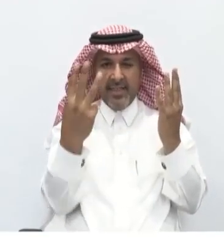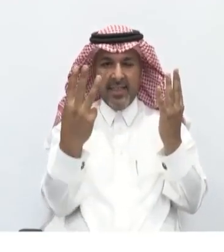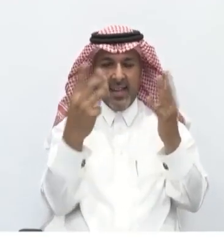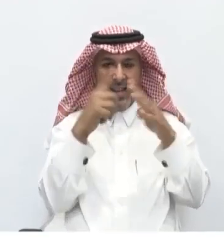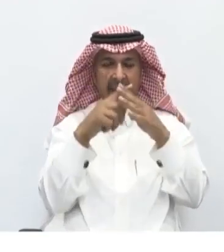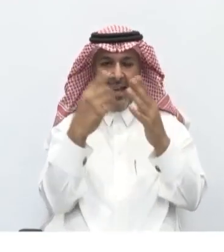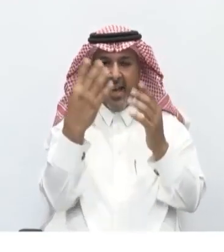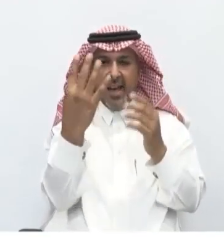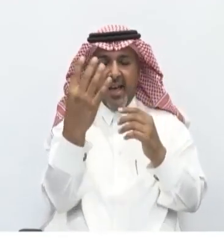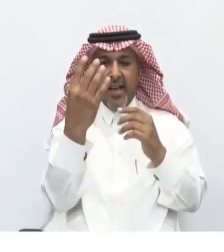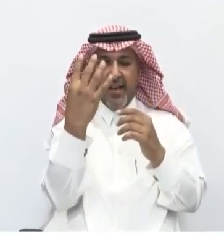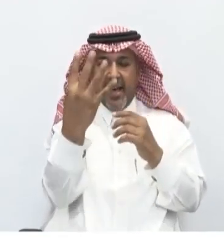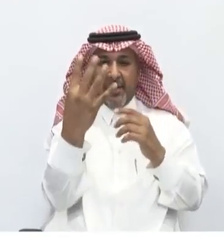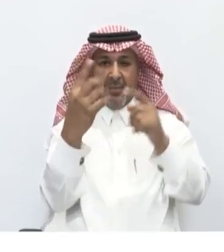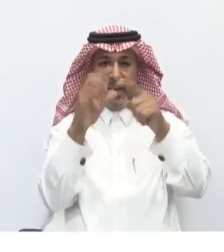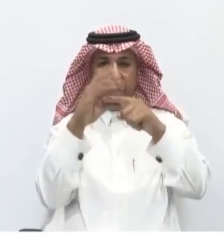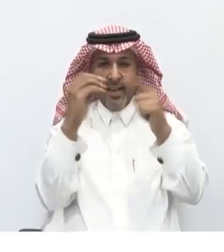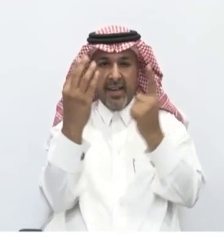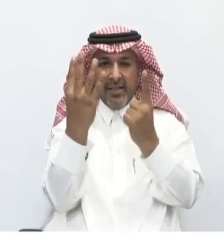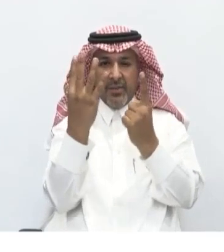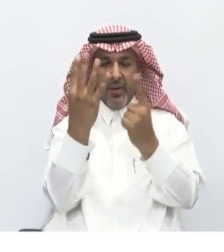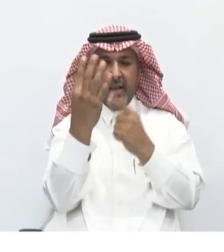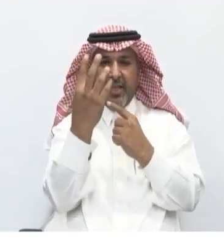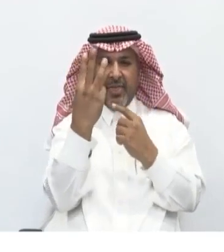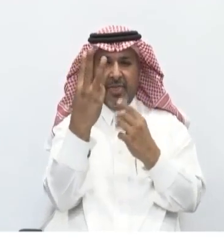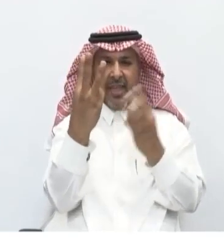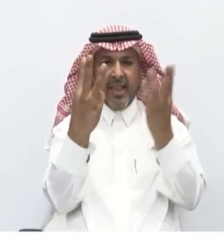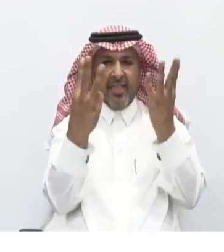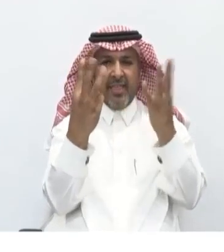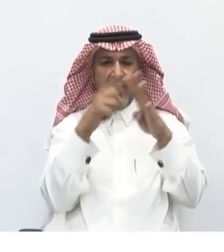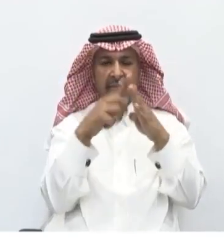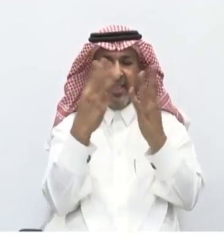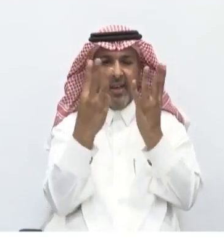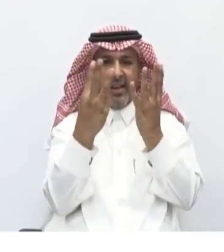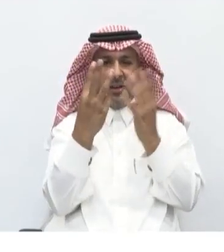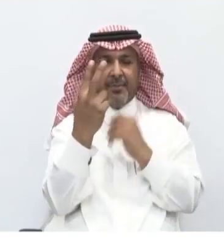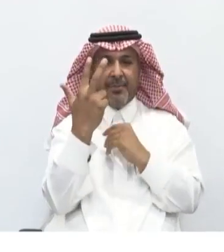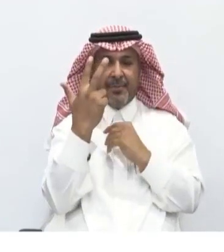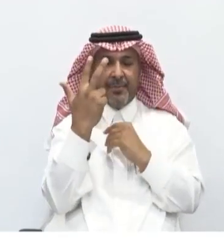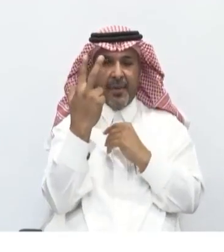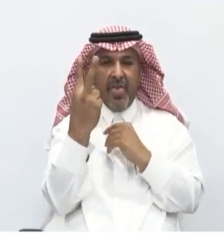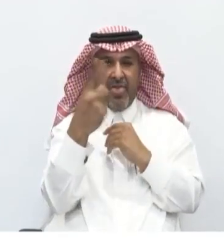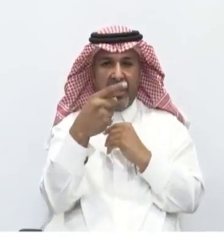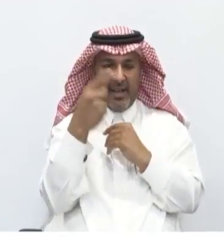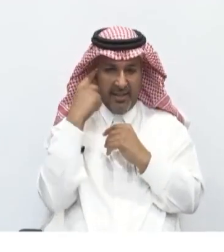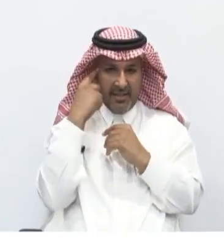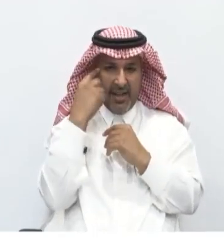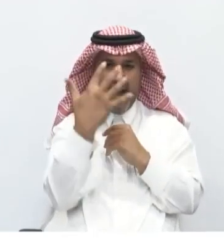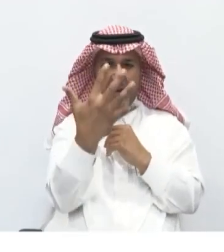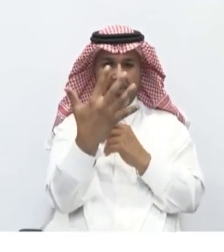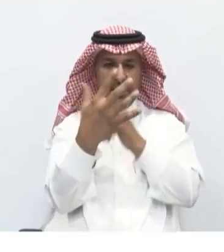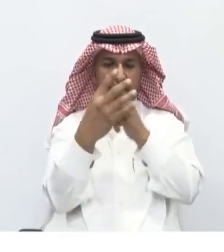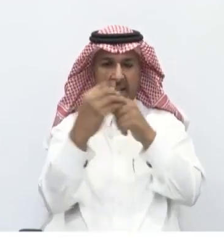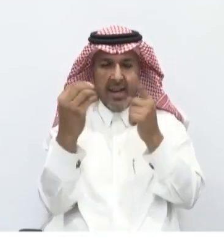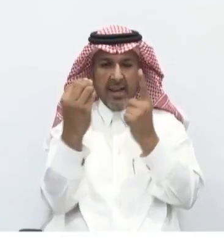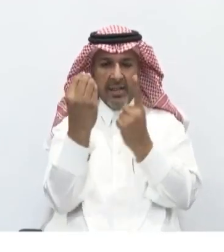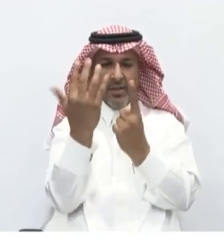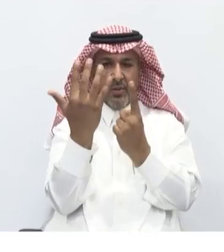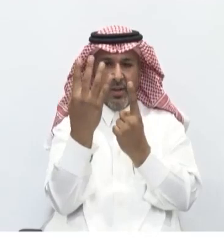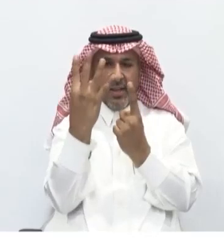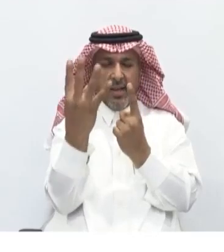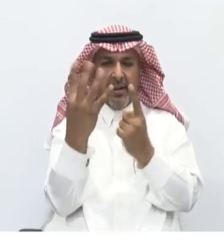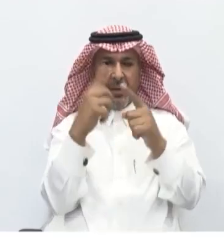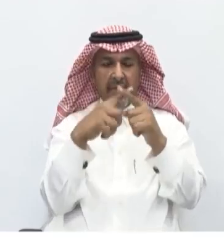كسر كيف ستتوقع ذلك عن طريق هذه العلاقه ان ضرب الان ناقص واحد اذا كانت الان مثلا